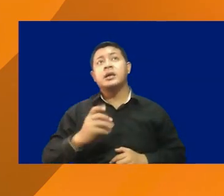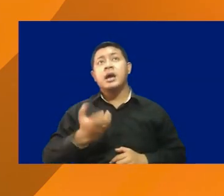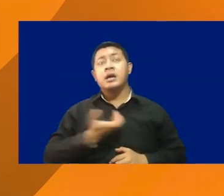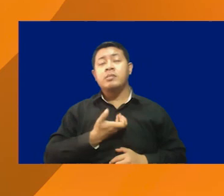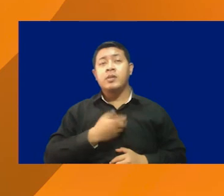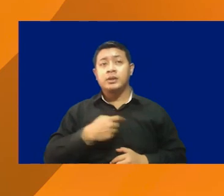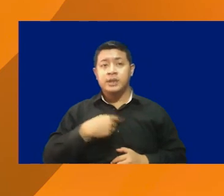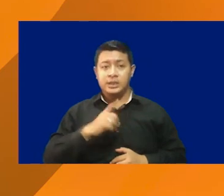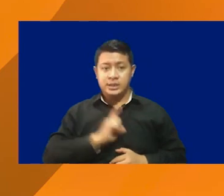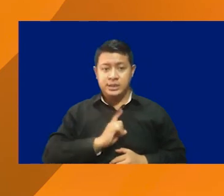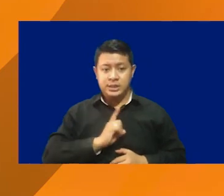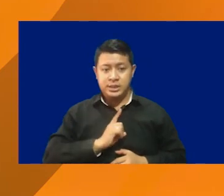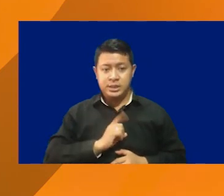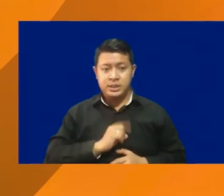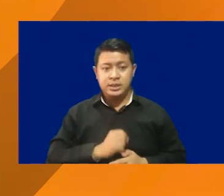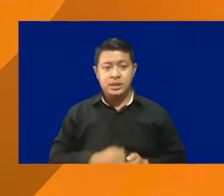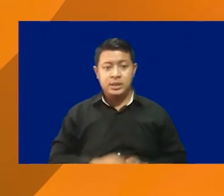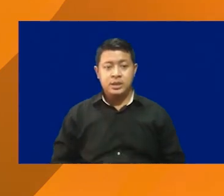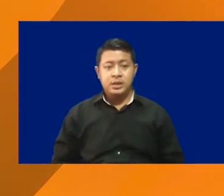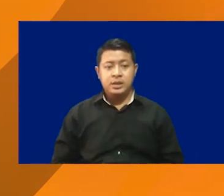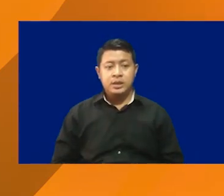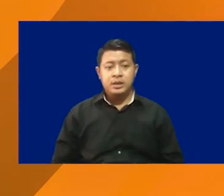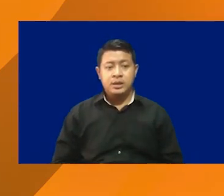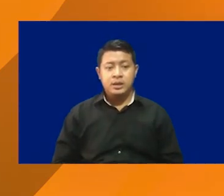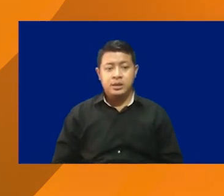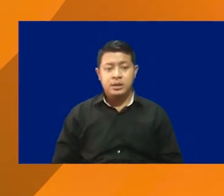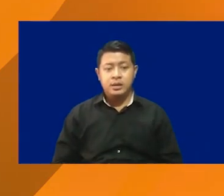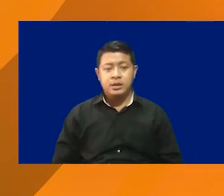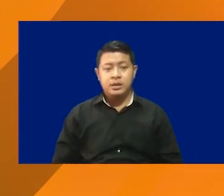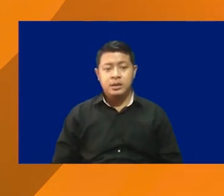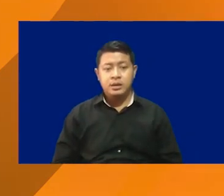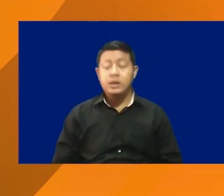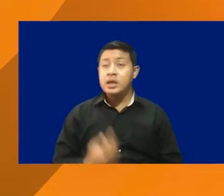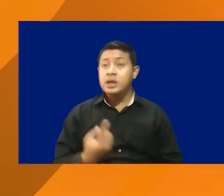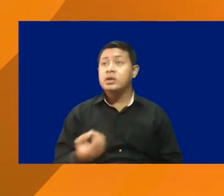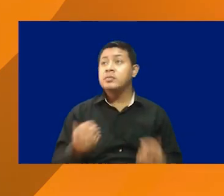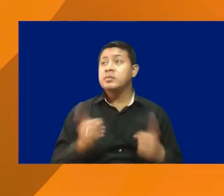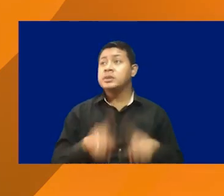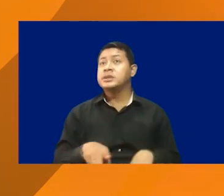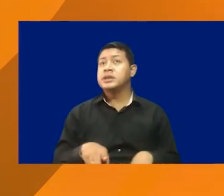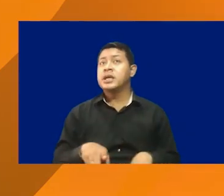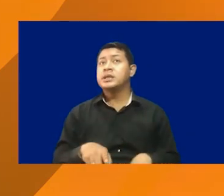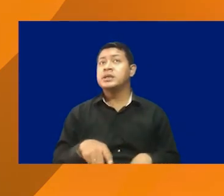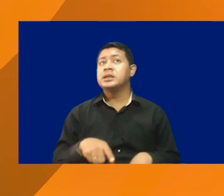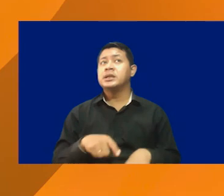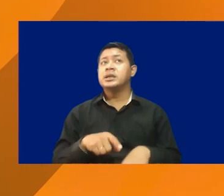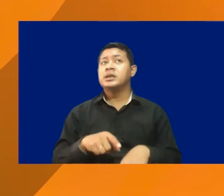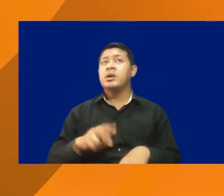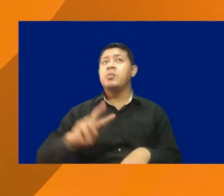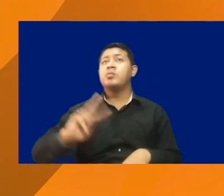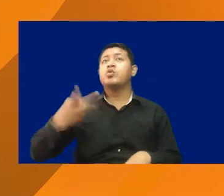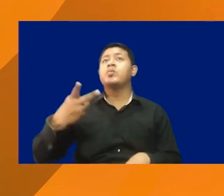atas kesadaran dan kemauan saya pribadi. Disitulah menjadi